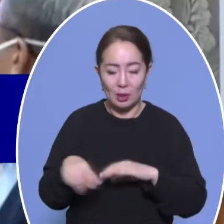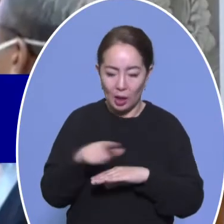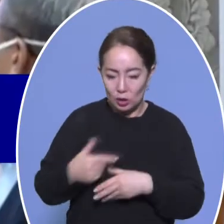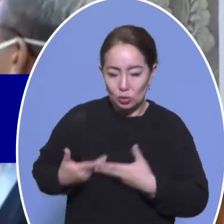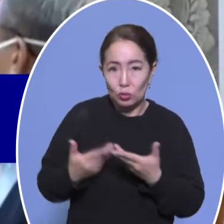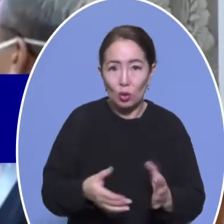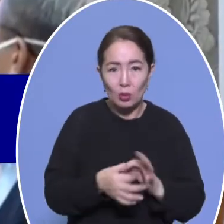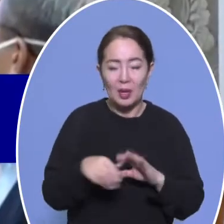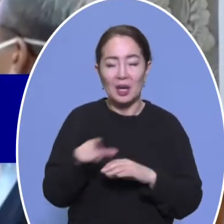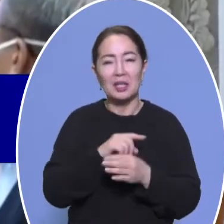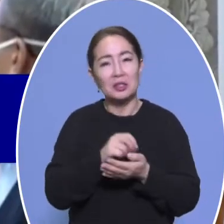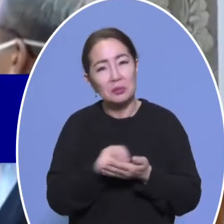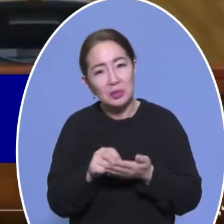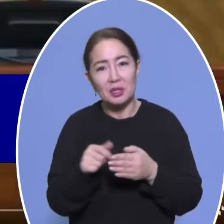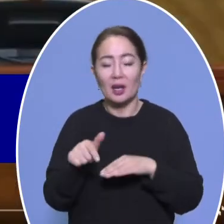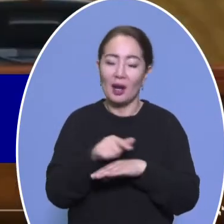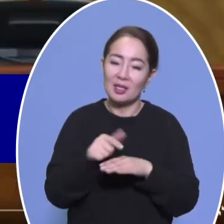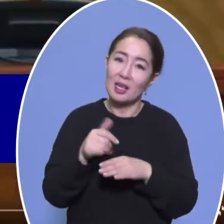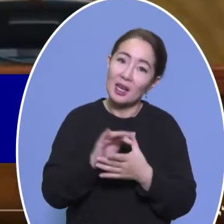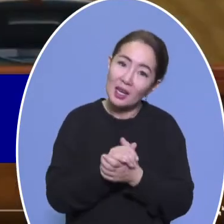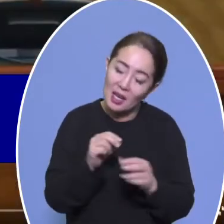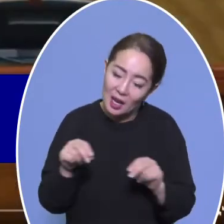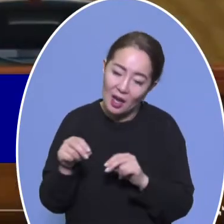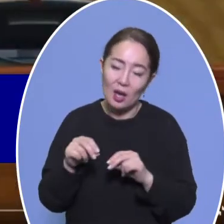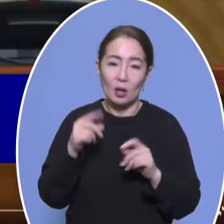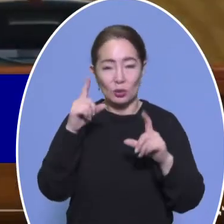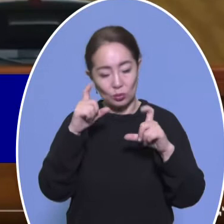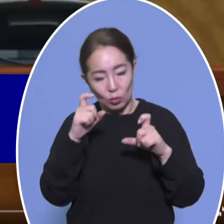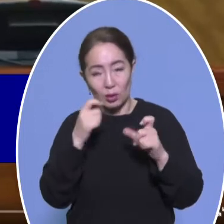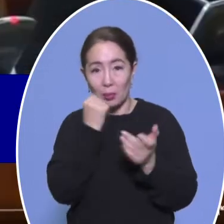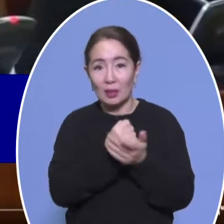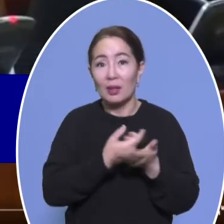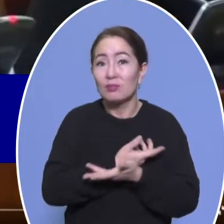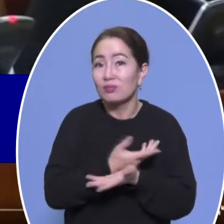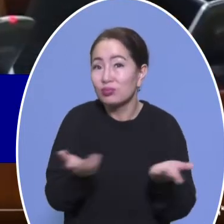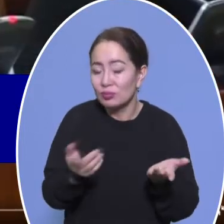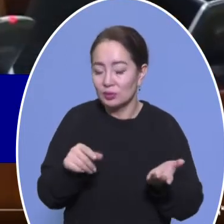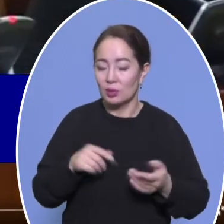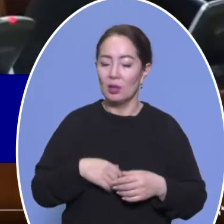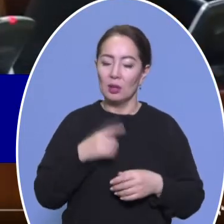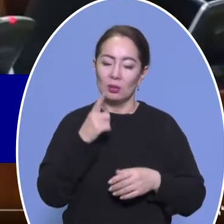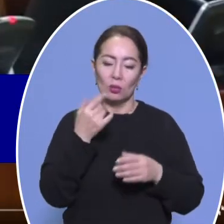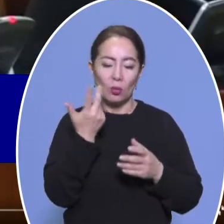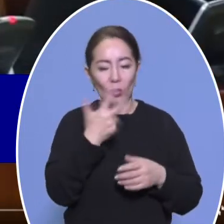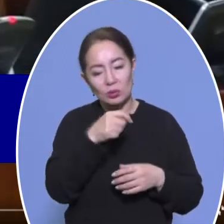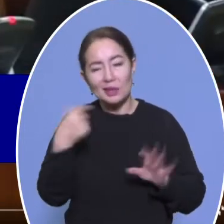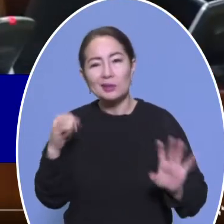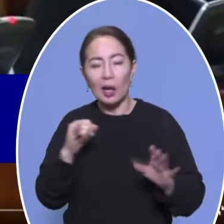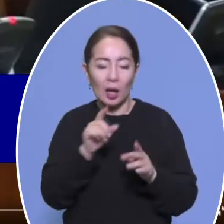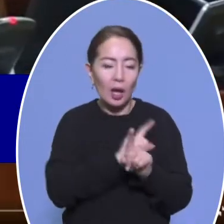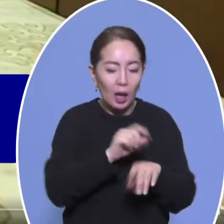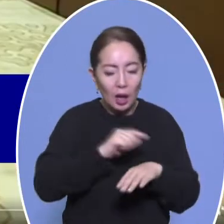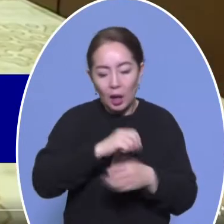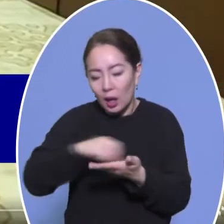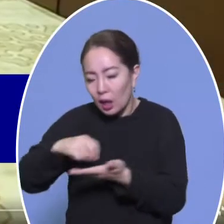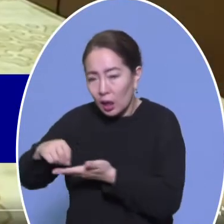газар бодлоготой холбоотойгоор газрын эрхийн бичиг, газрын гэрээ, кадастрын зургийг баталгаажуулахад нэг иргэн 30-аас 60 хоногт 10 гаруй үсэг цуглуулж байж газар нь